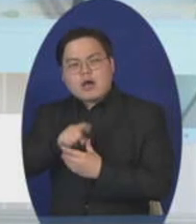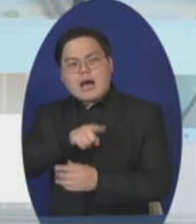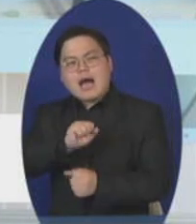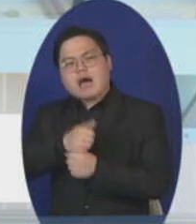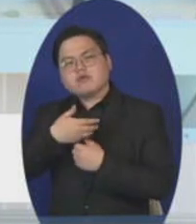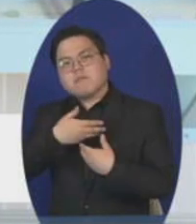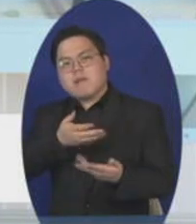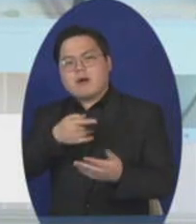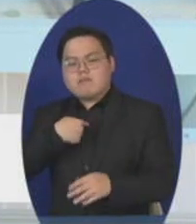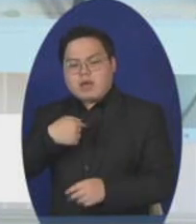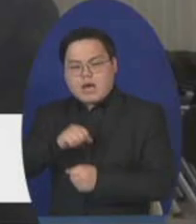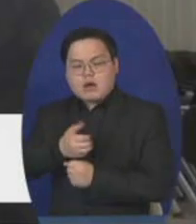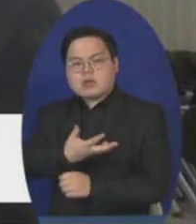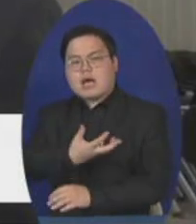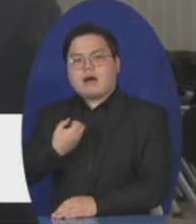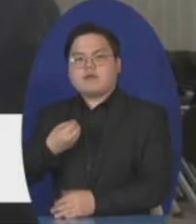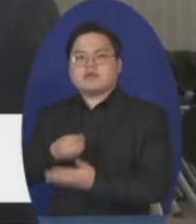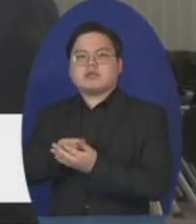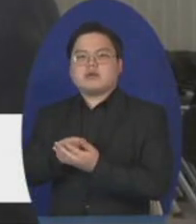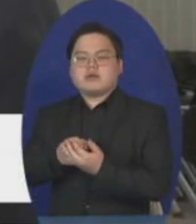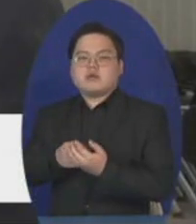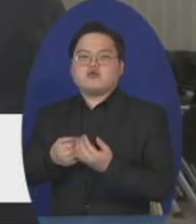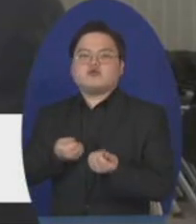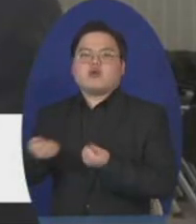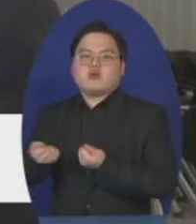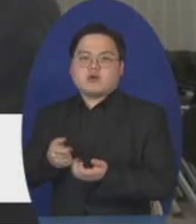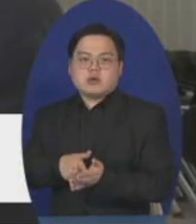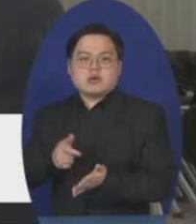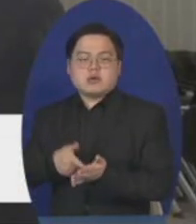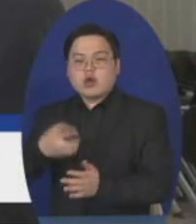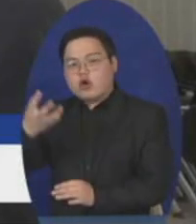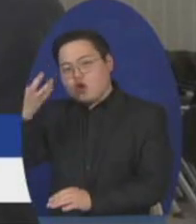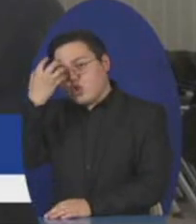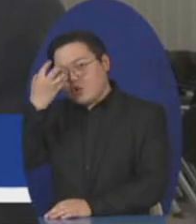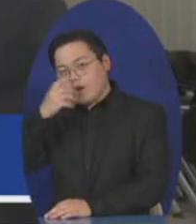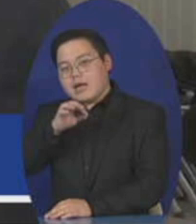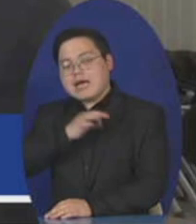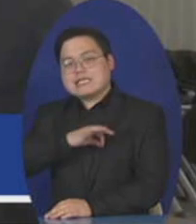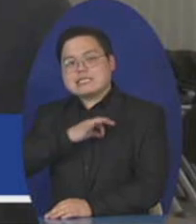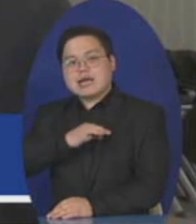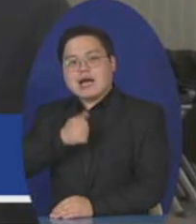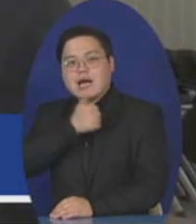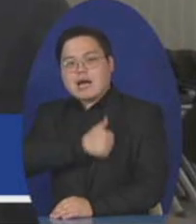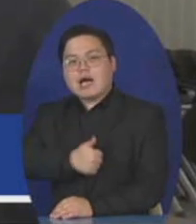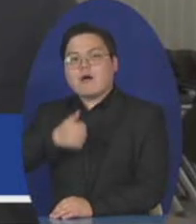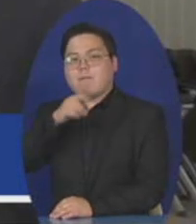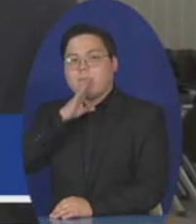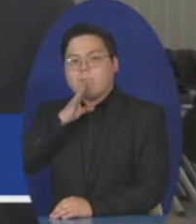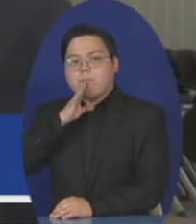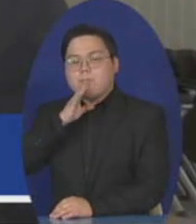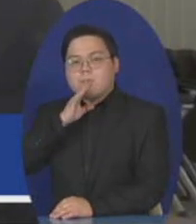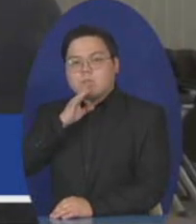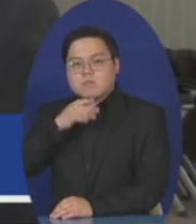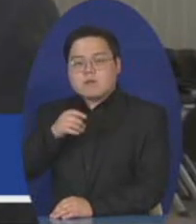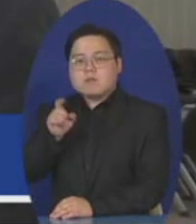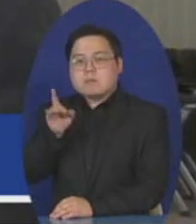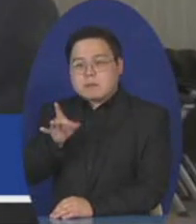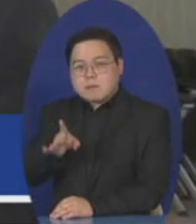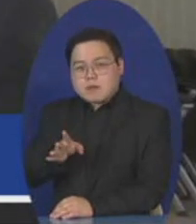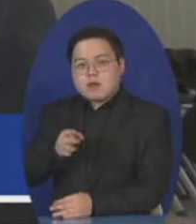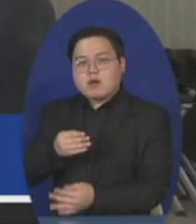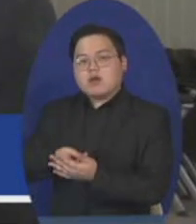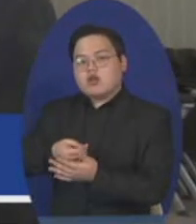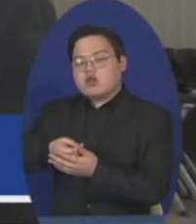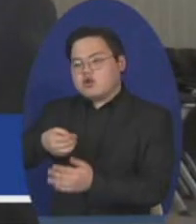хариуцсан шүү гэж хувааж авч байгаа л үйлдэл баг. Төрийн одоо дэд үтцийн хэрэгцээг бол хангахын тулд зөвхөн одоо төсвөөс болон